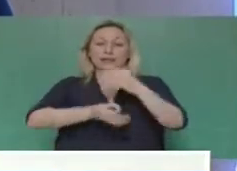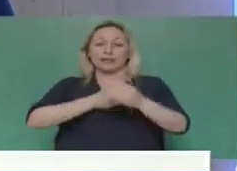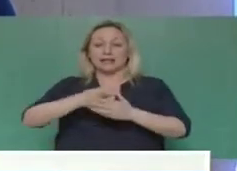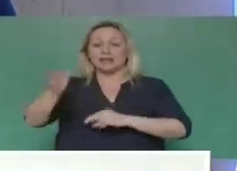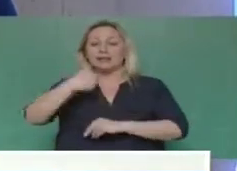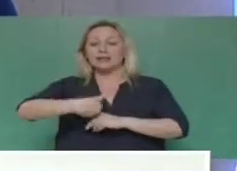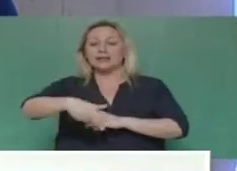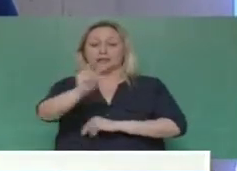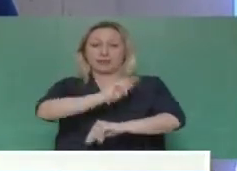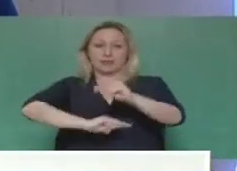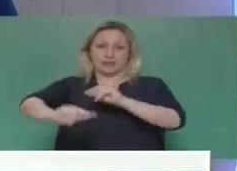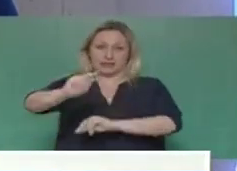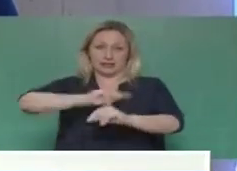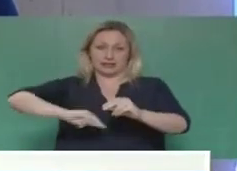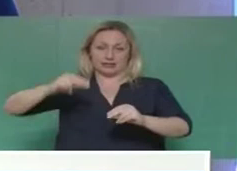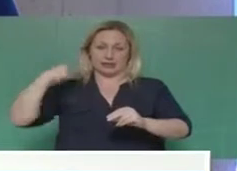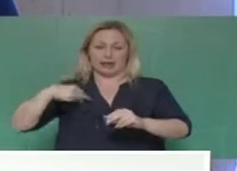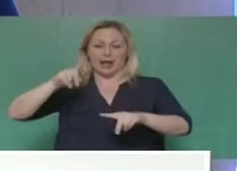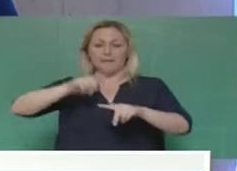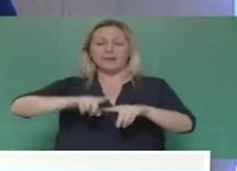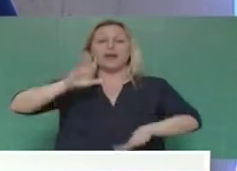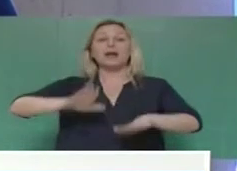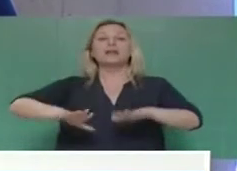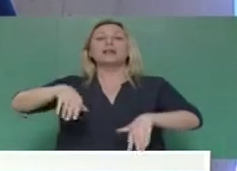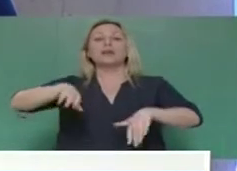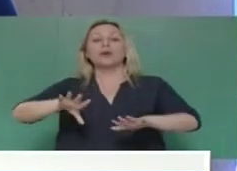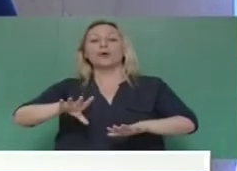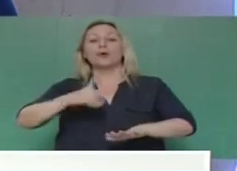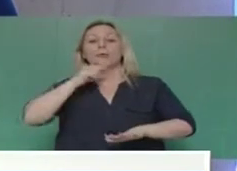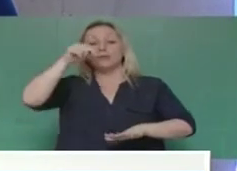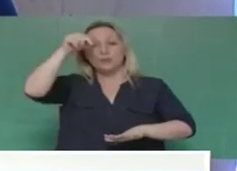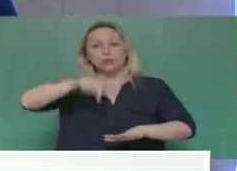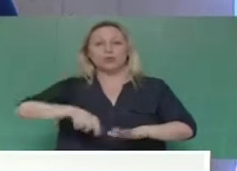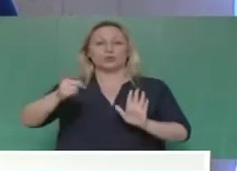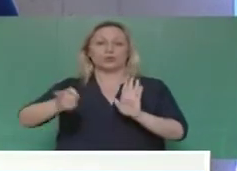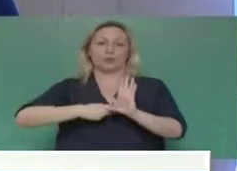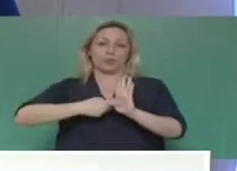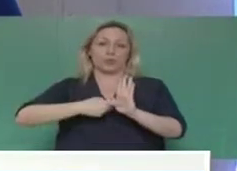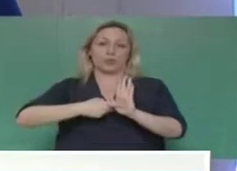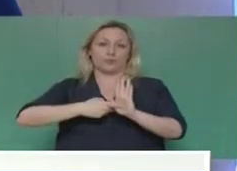εκλογές δεν θα γίνουν με απλή αναλογική, αλλά με το σημερινό εκλογικό νόμο